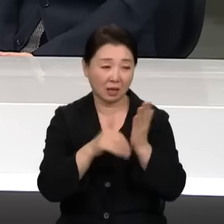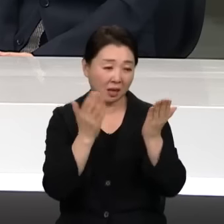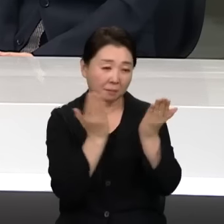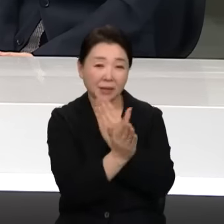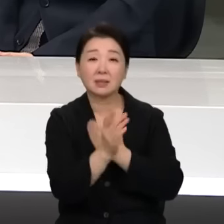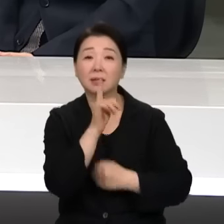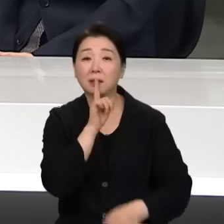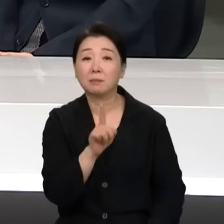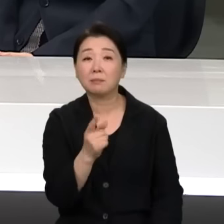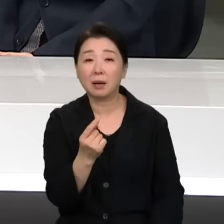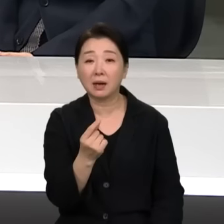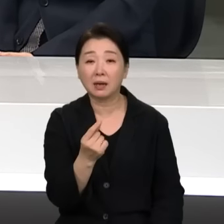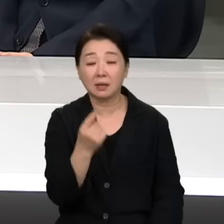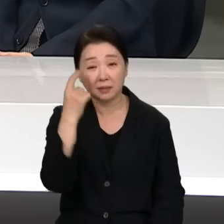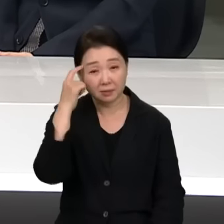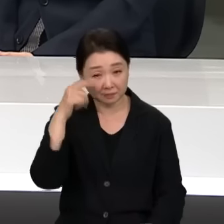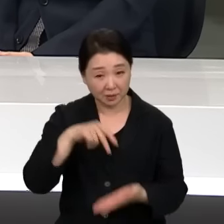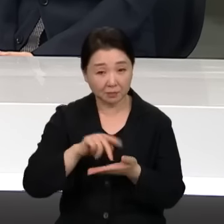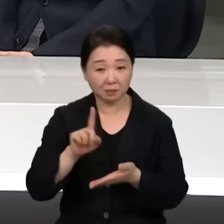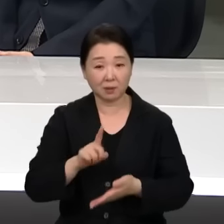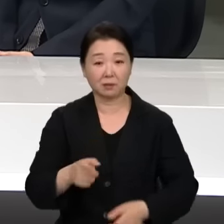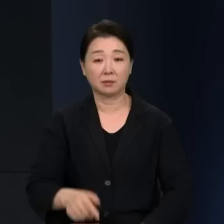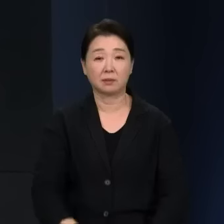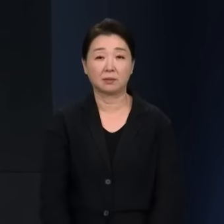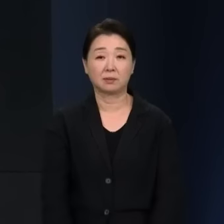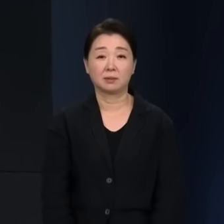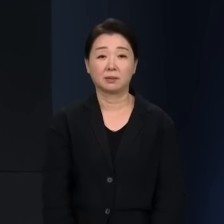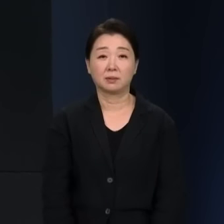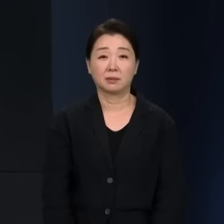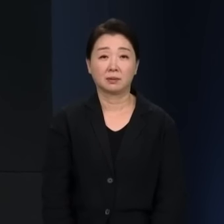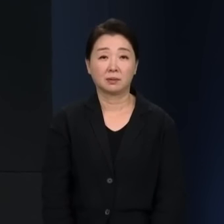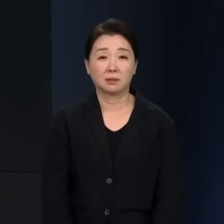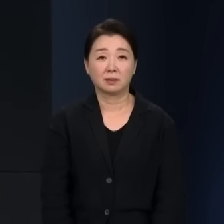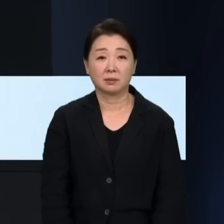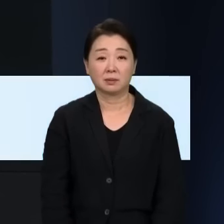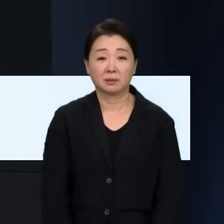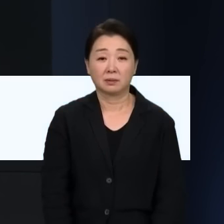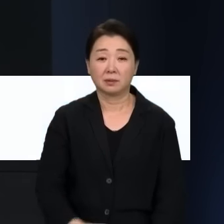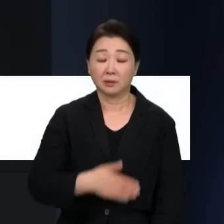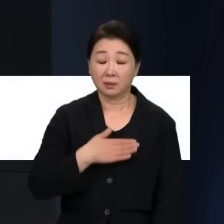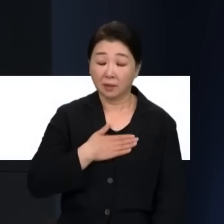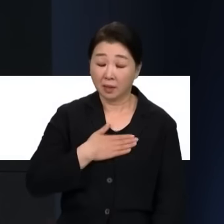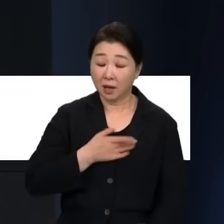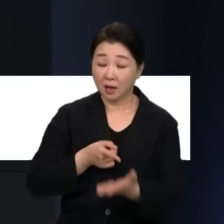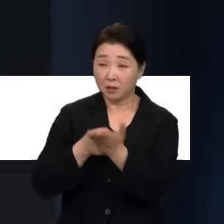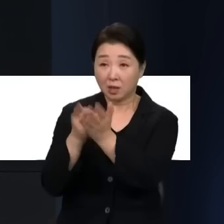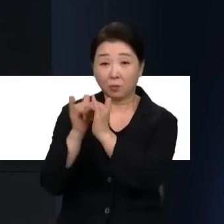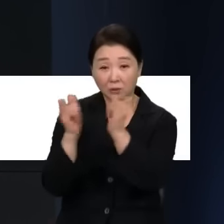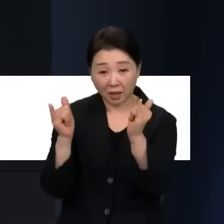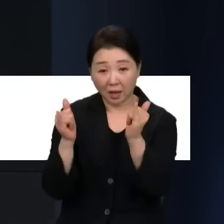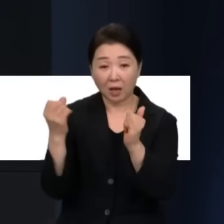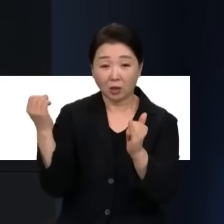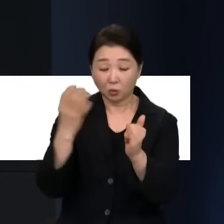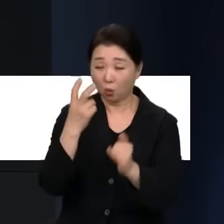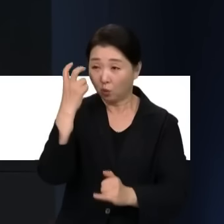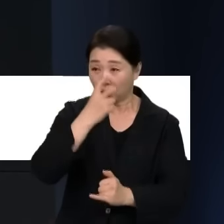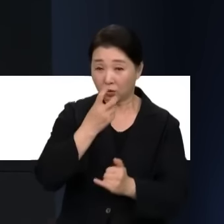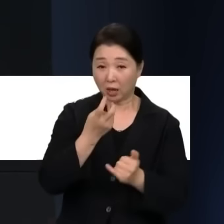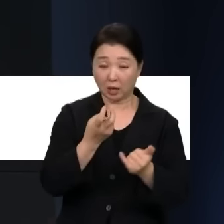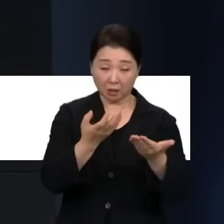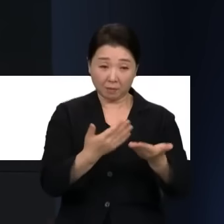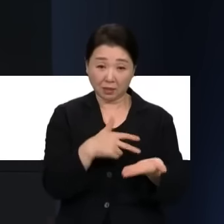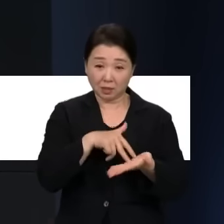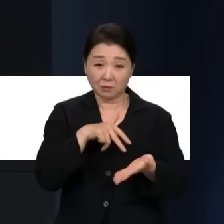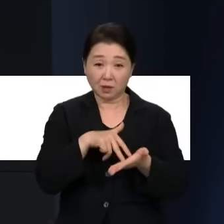이런 지적도 있습니다 여기에 대해선 어떤 입장이십니까 예 뭐 제가 제보자이면서 혹시 이걸 제가 동시에 수사를 하는 위치에